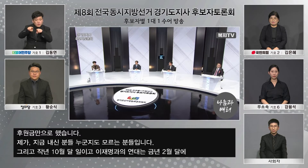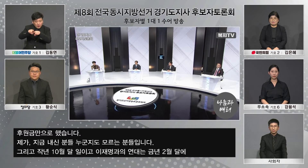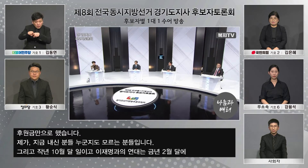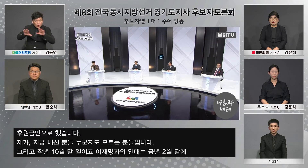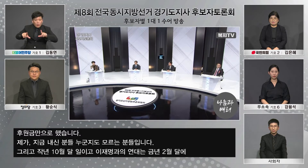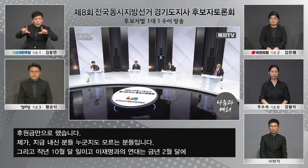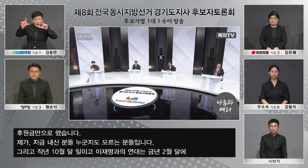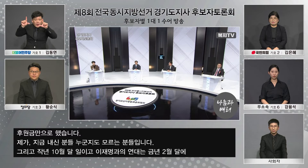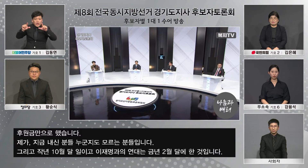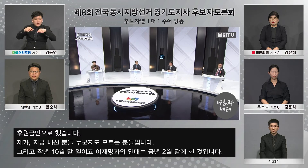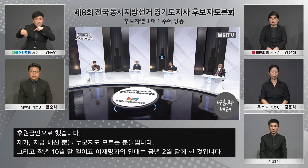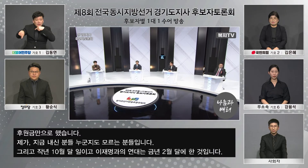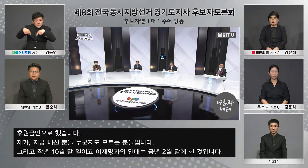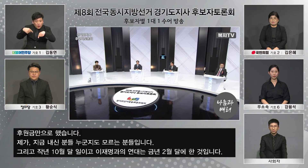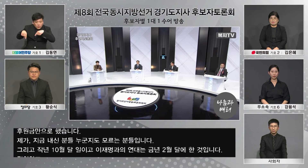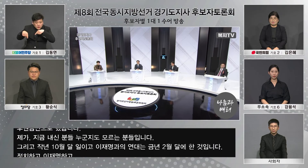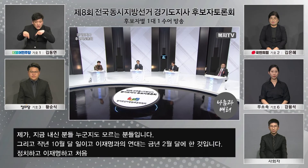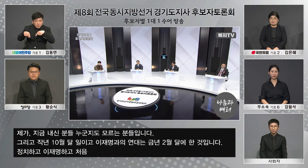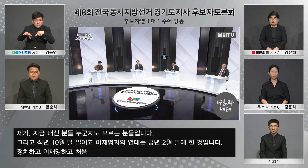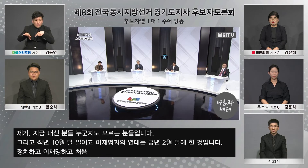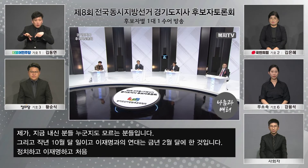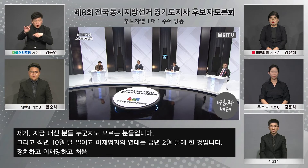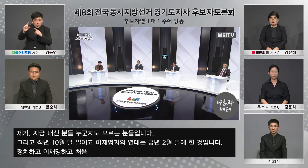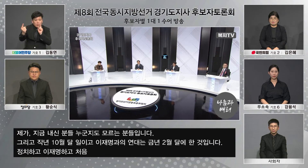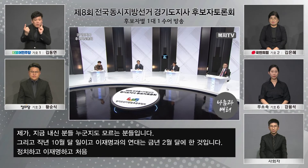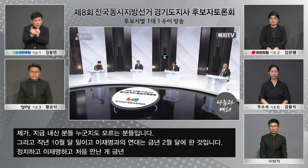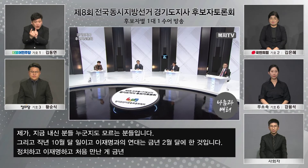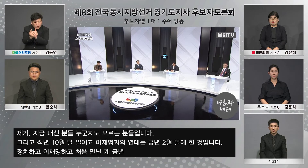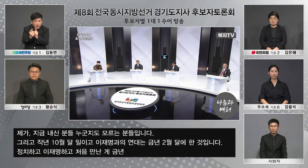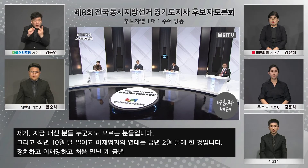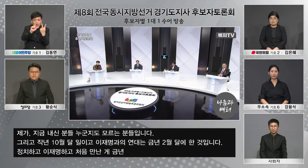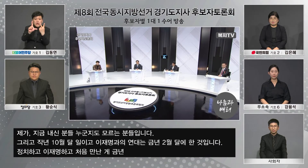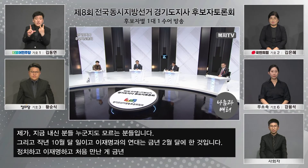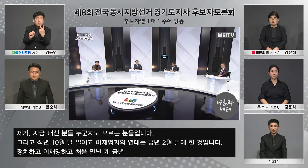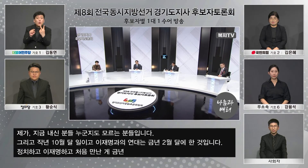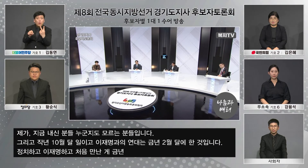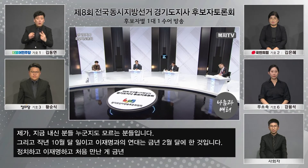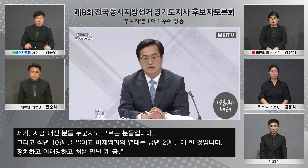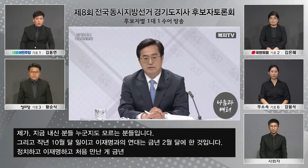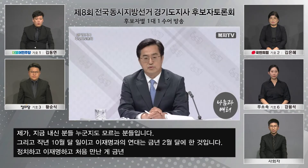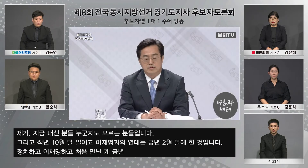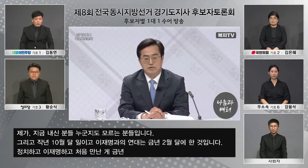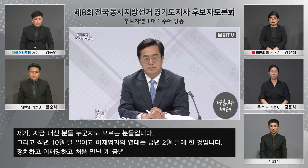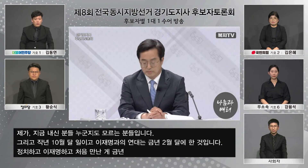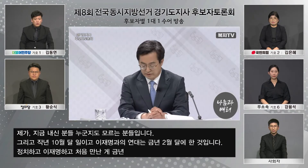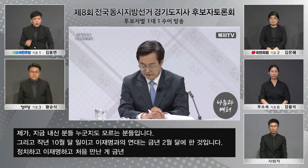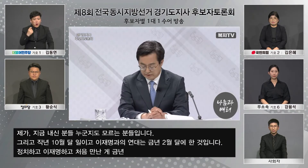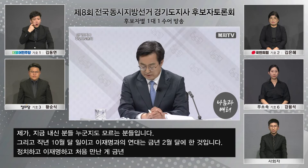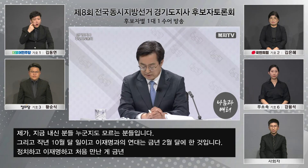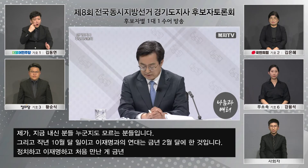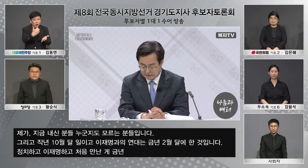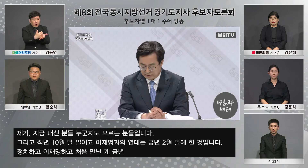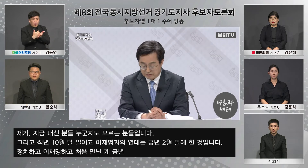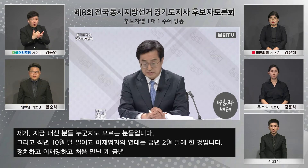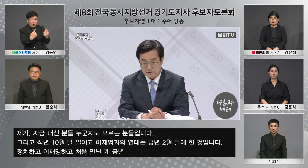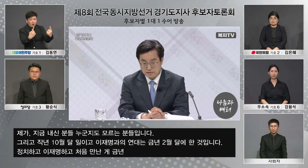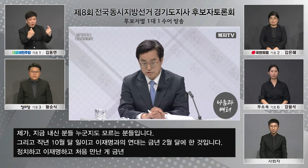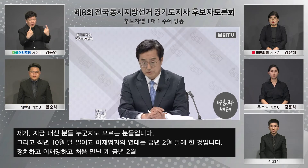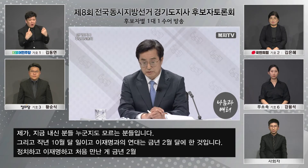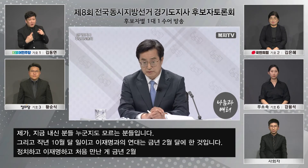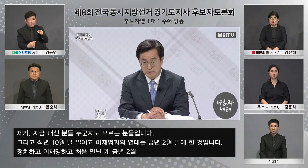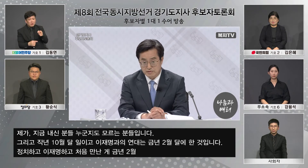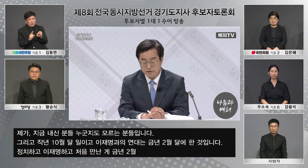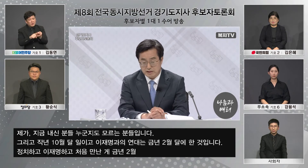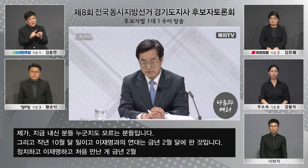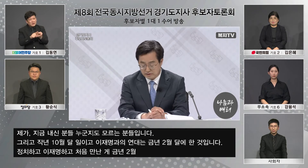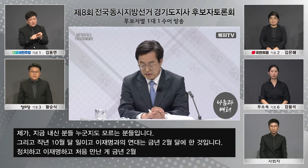이재명 후보 처음 만난 게 금년 2월 달이에요. 그렇기 때문에 이와 같은 정말 얼토당토는 의혹이 제기되는 것에 대해서